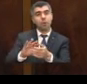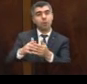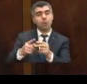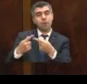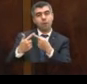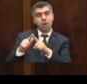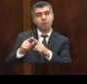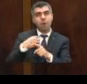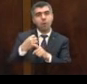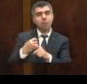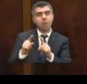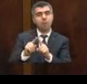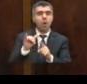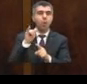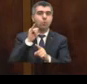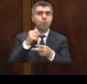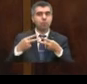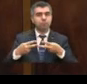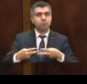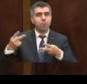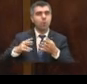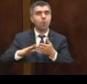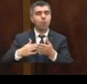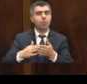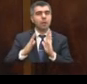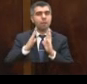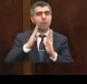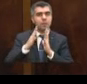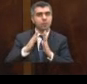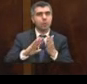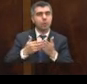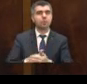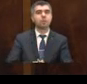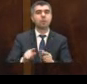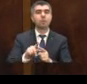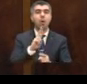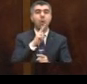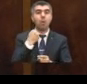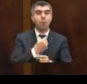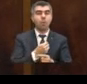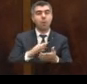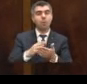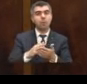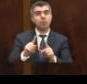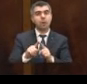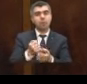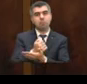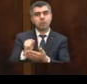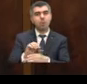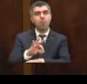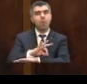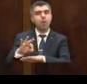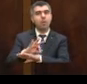يروج لهم من أخبار كاذبة، وبكل الوسائل كتلك التي قالت بأن الحكومة قد ألغت التوظيف بالقطاع العام